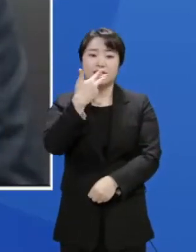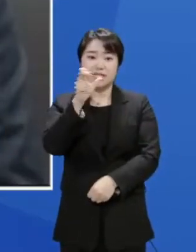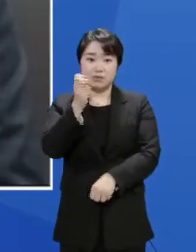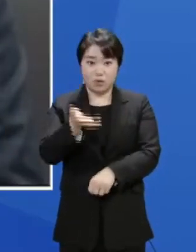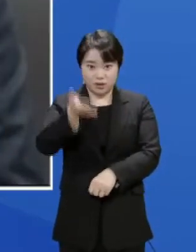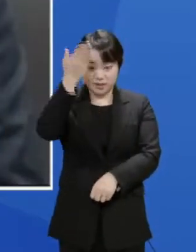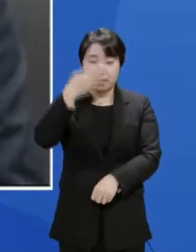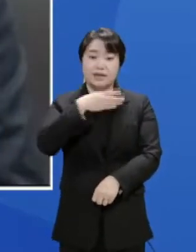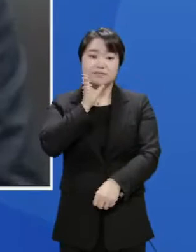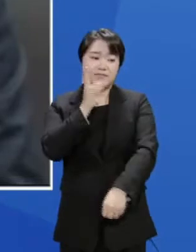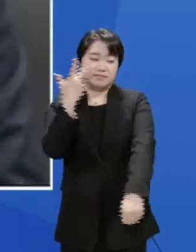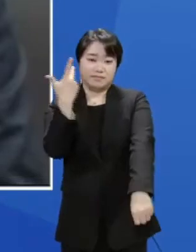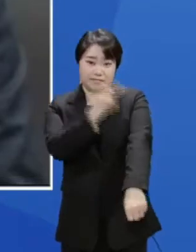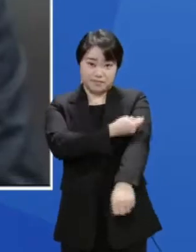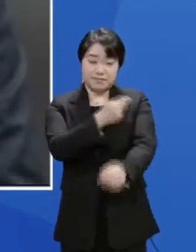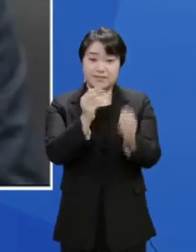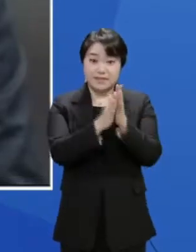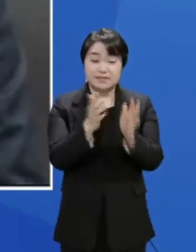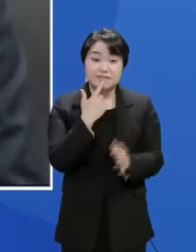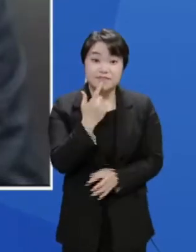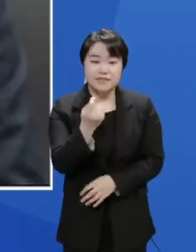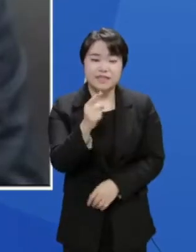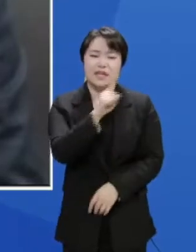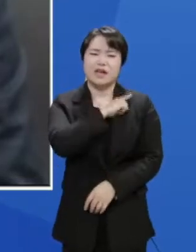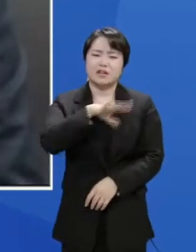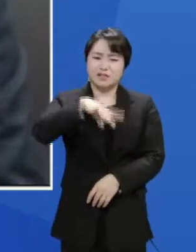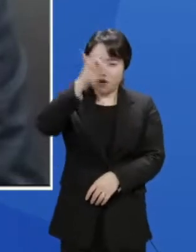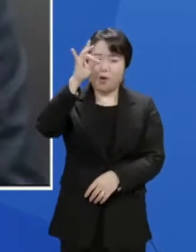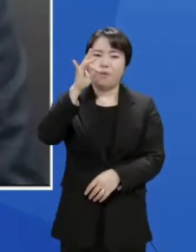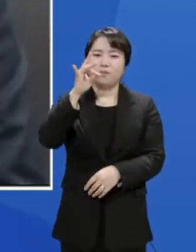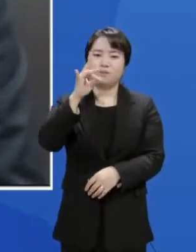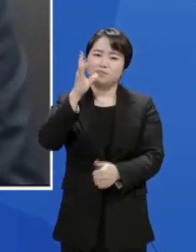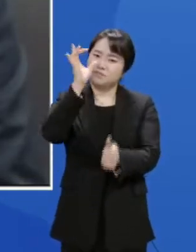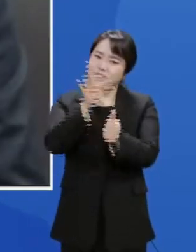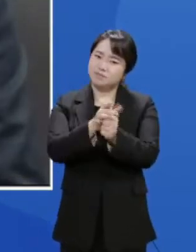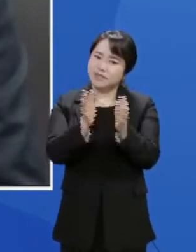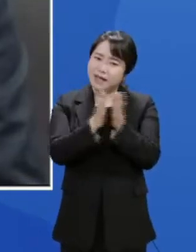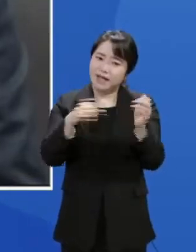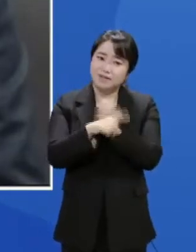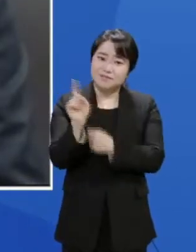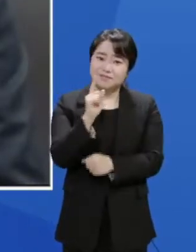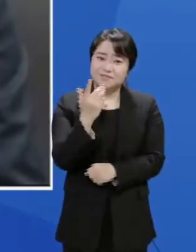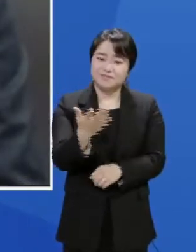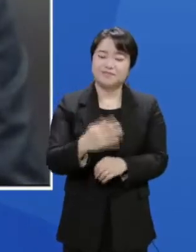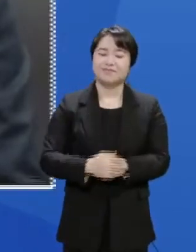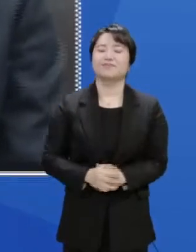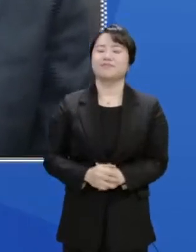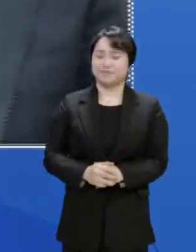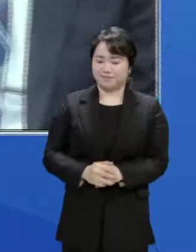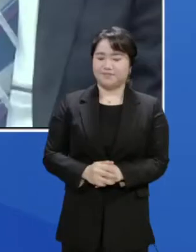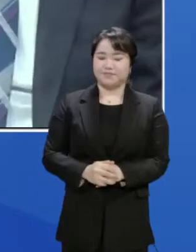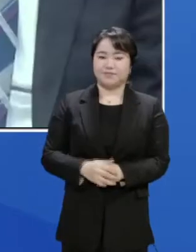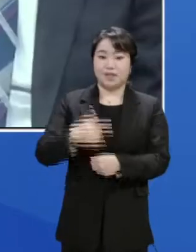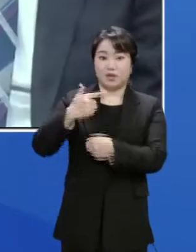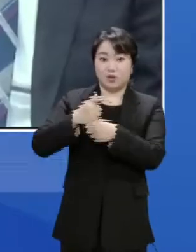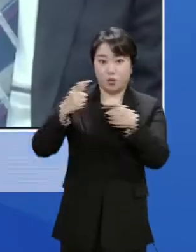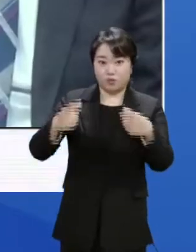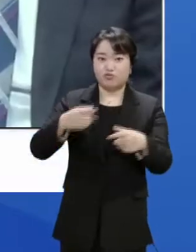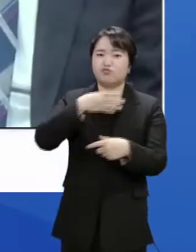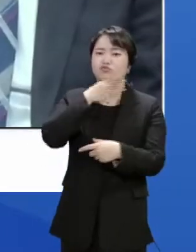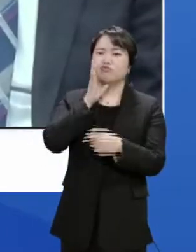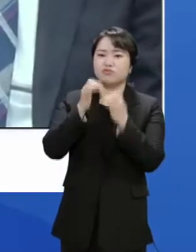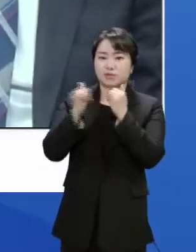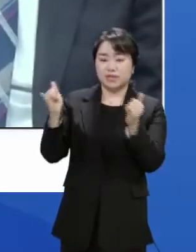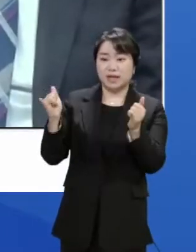이상 노인을 접종을 시작하는데요. 가장 먼저 시작하는 이유는 무엇일까요? 네, 저희 노원구가 어르신